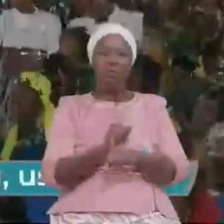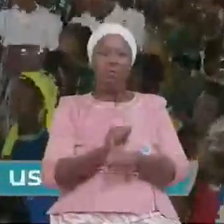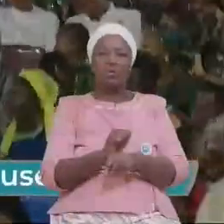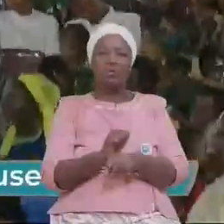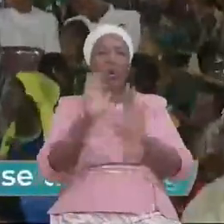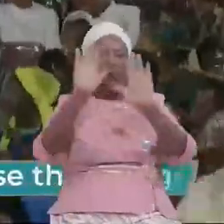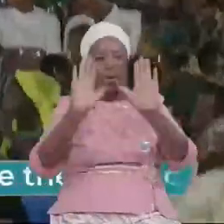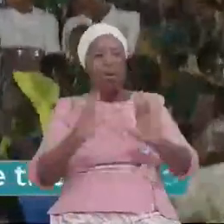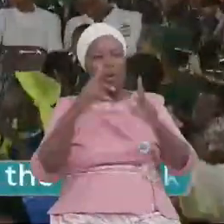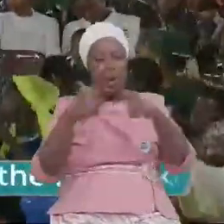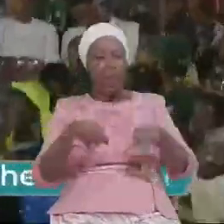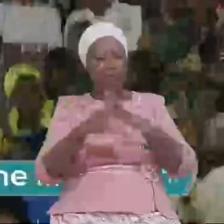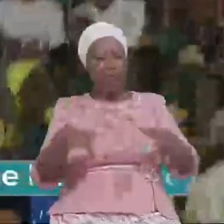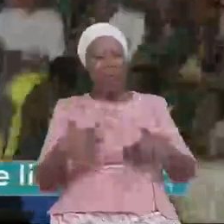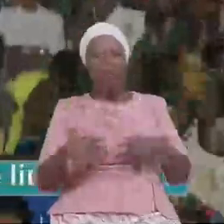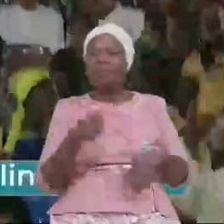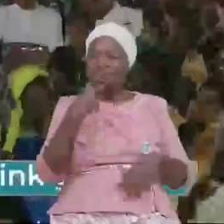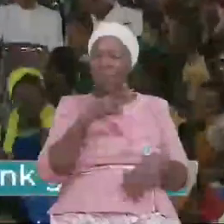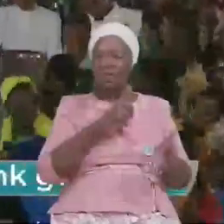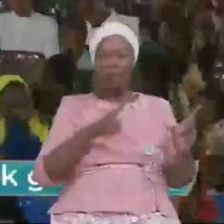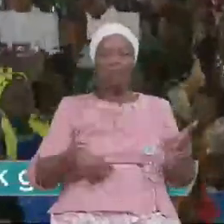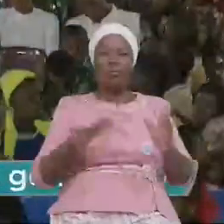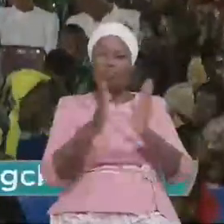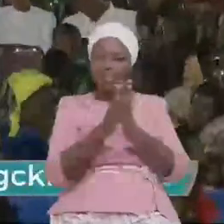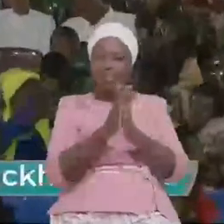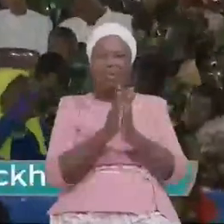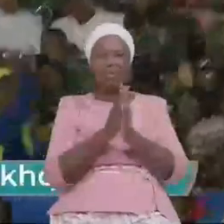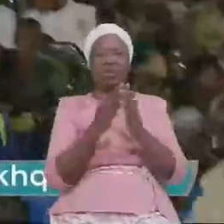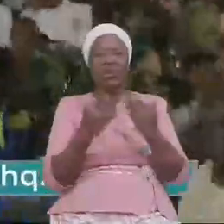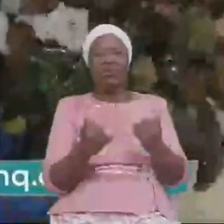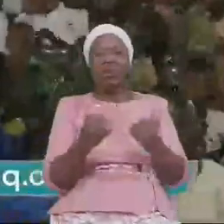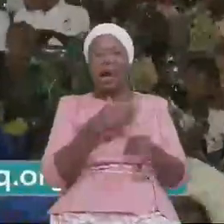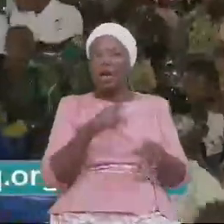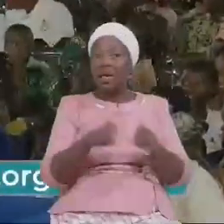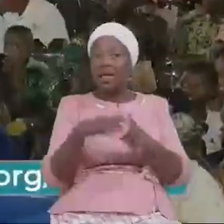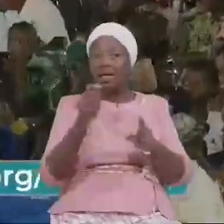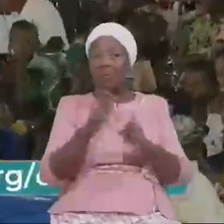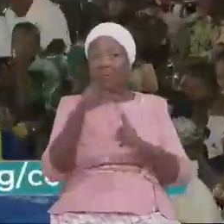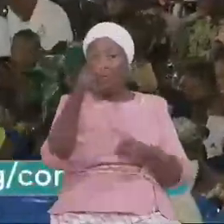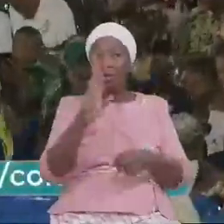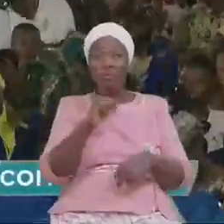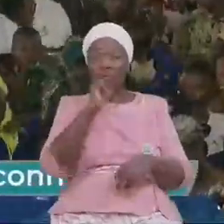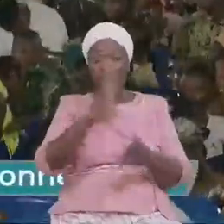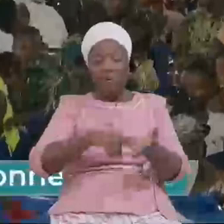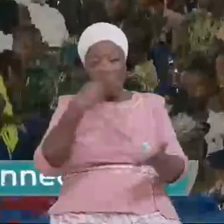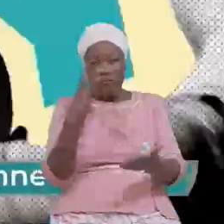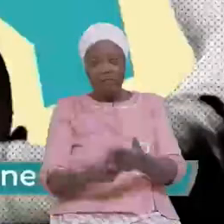1, 2, 3, miracle, signe et prodige. Parlez au Seigneur. Comme la prière